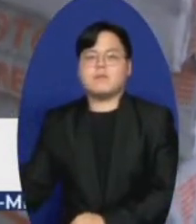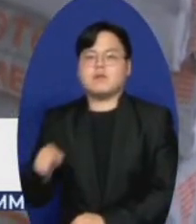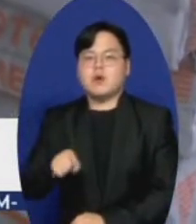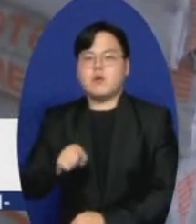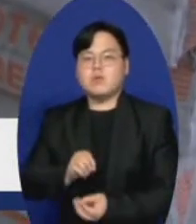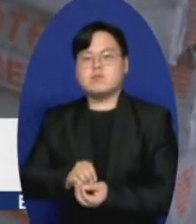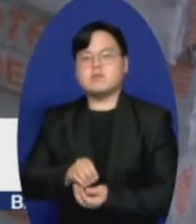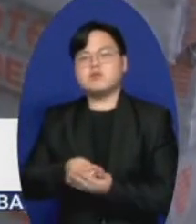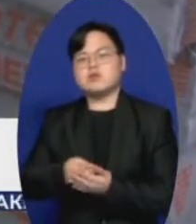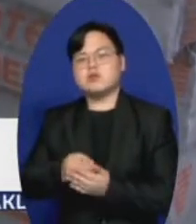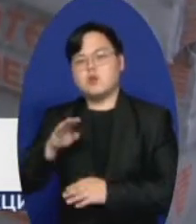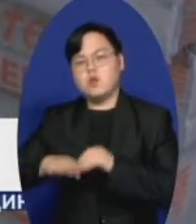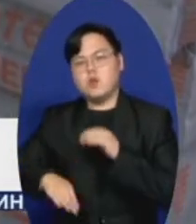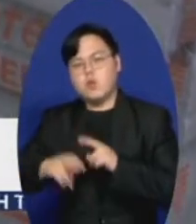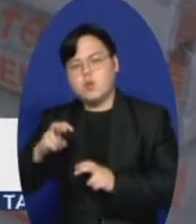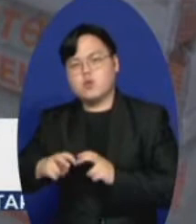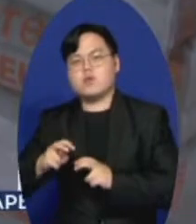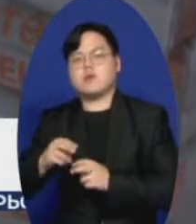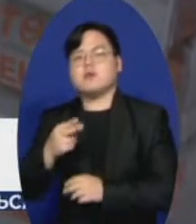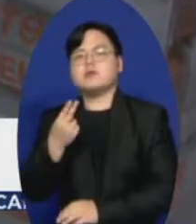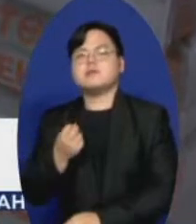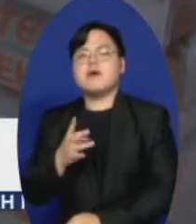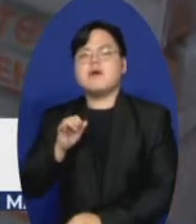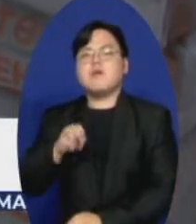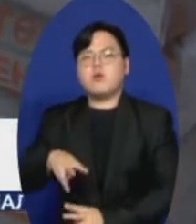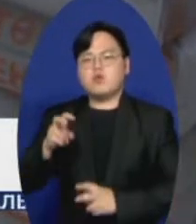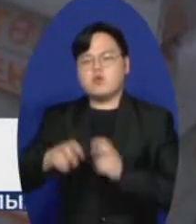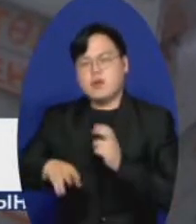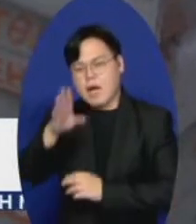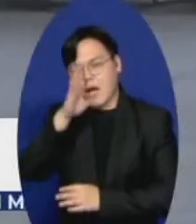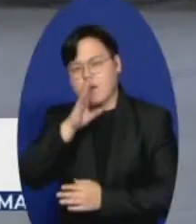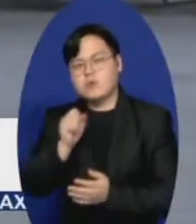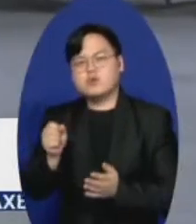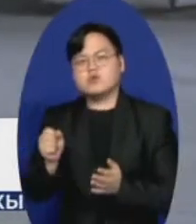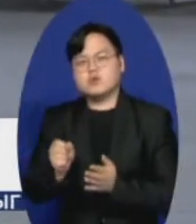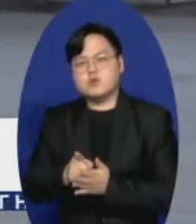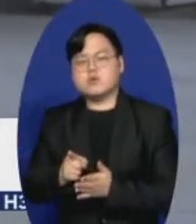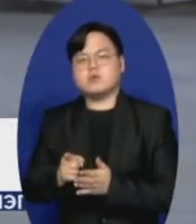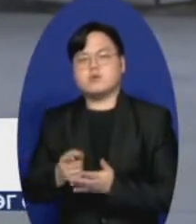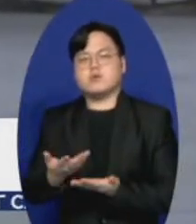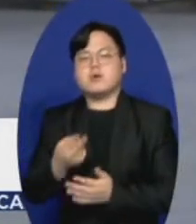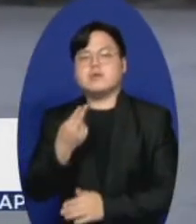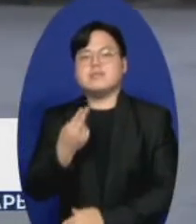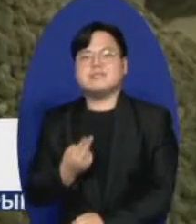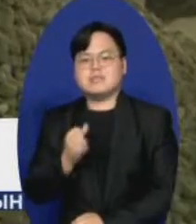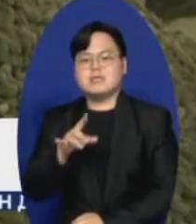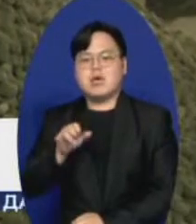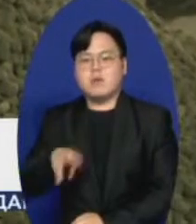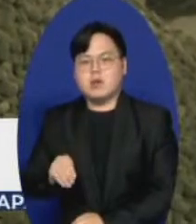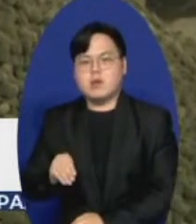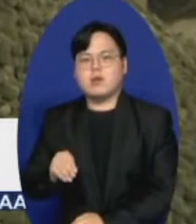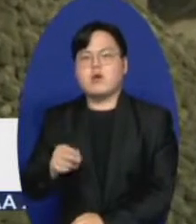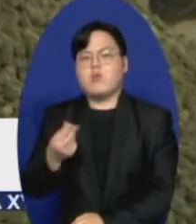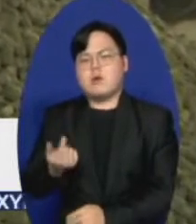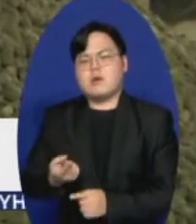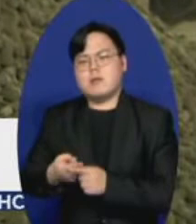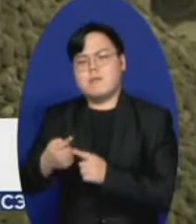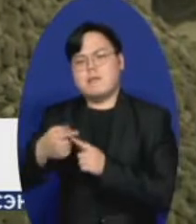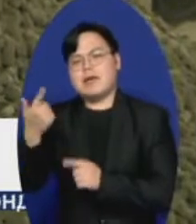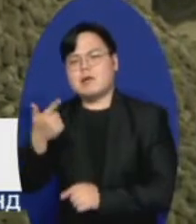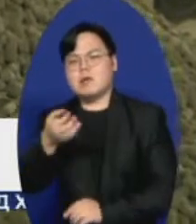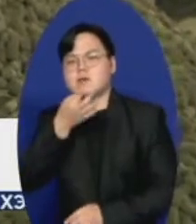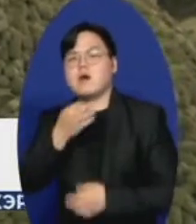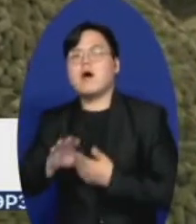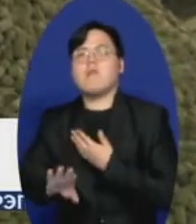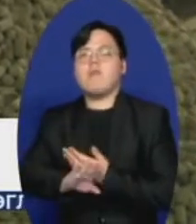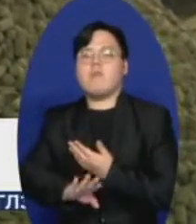Стратегийн бүтээгдэхүүн үйлдвэрлэл тэнцвэр тогтооход хөтлийн цементийн үйлдвэр чухал үүрэг гүйцэтгэж байна. Өөрөөр хэлбэл цементийн үнэ хэд хөөрөгдөх зэрэг эрсдлээс хамгаалж